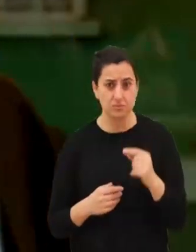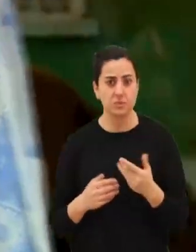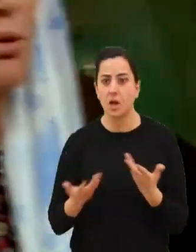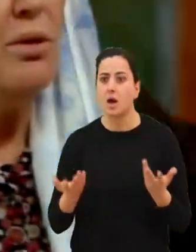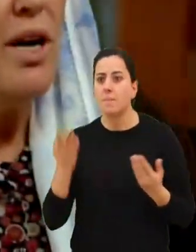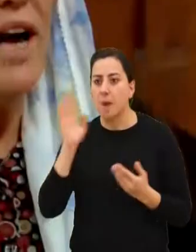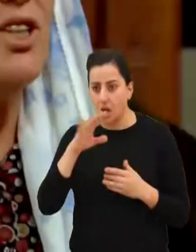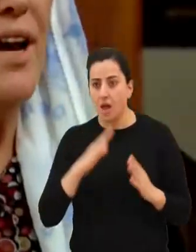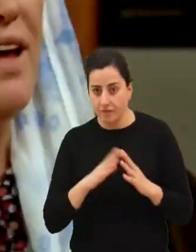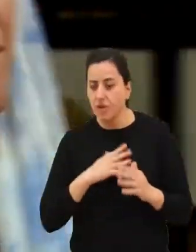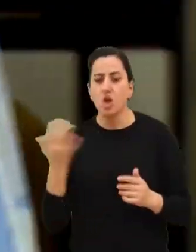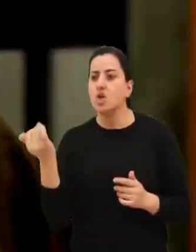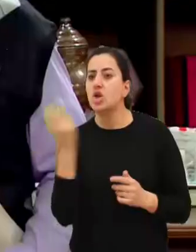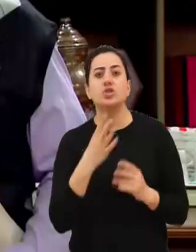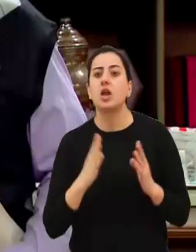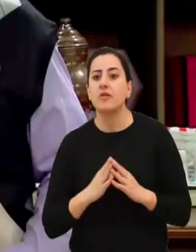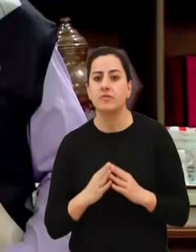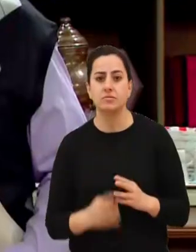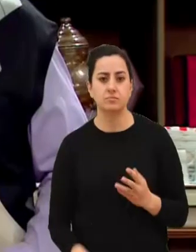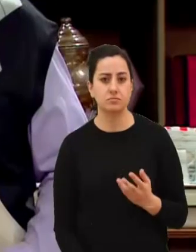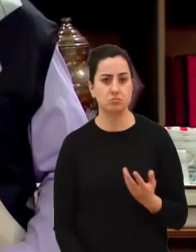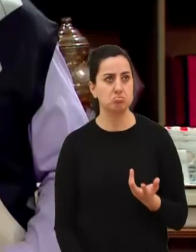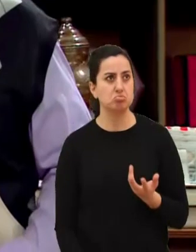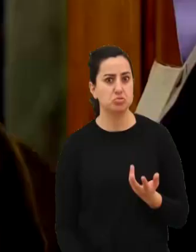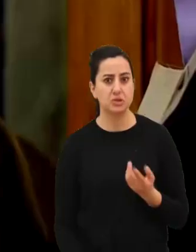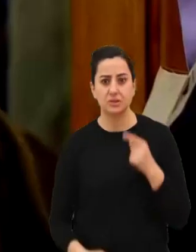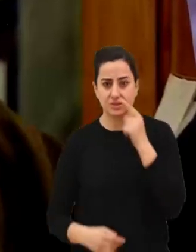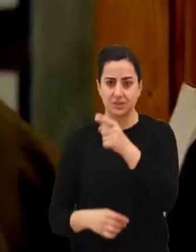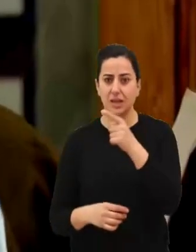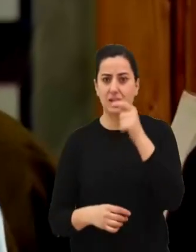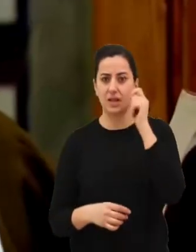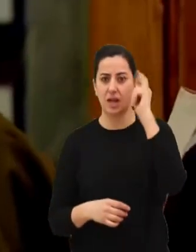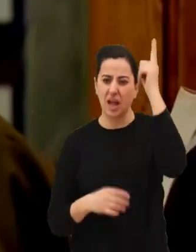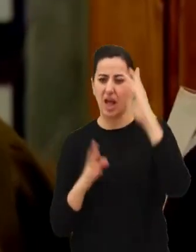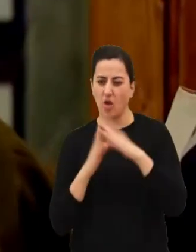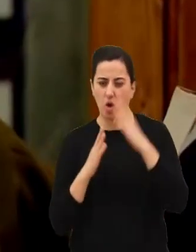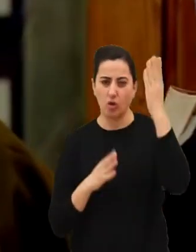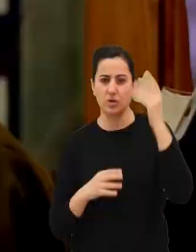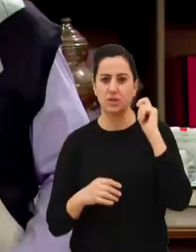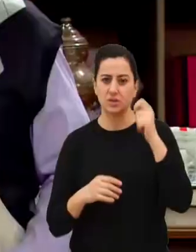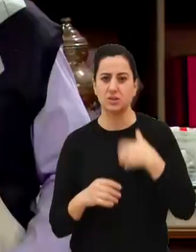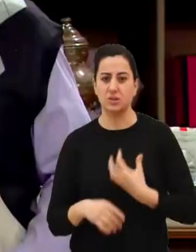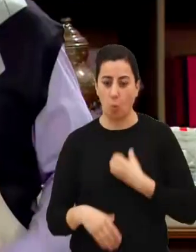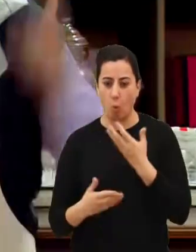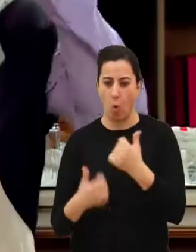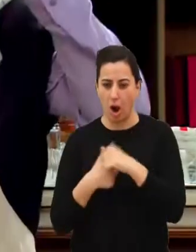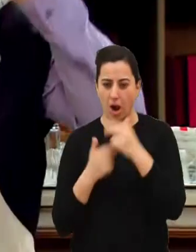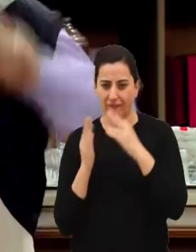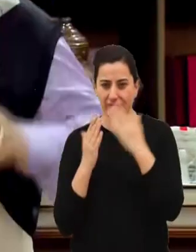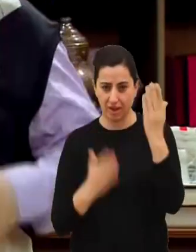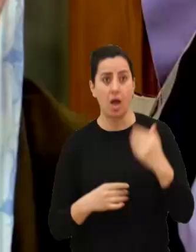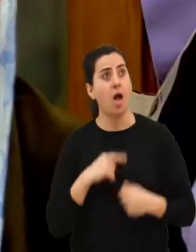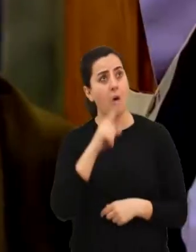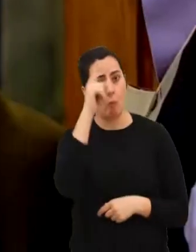Hangi ev olur? Kaç tane ev var? Ajane. Ha? Senin karının evinde. O ne oturuyor karın o evde? Orada. Ha,